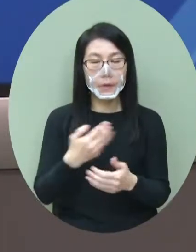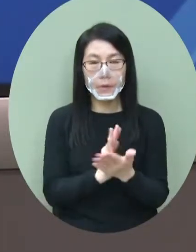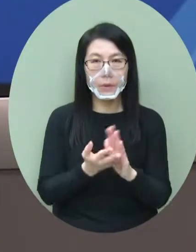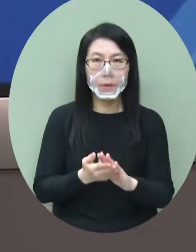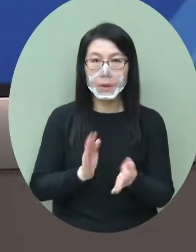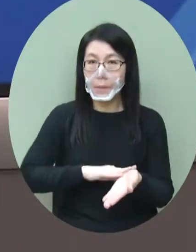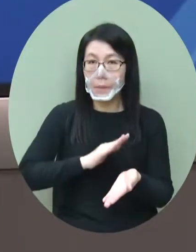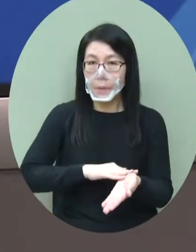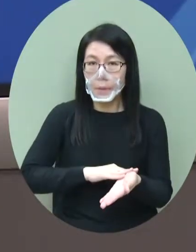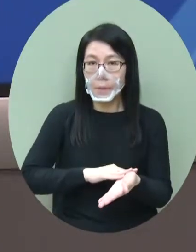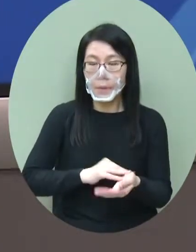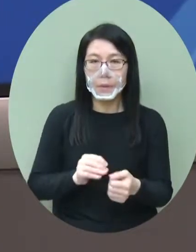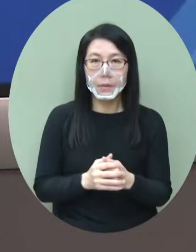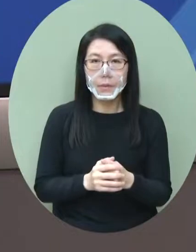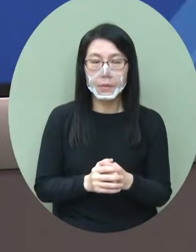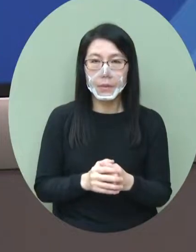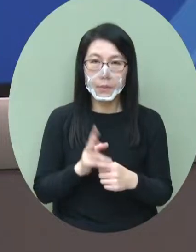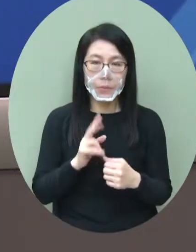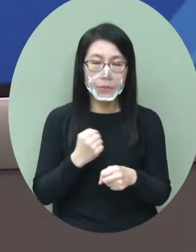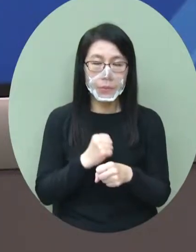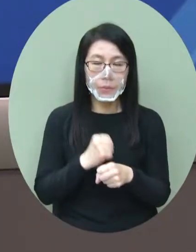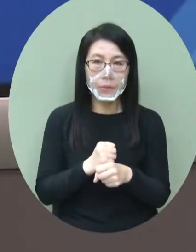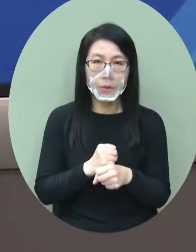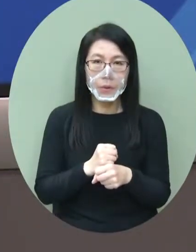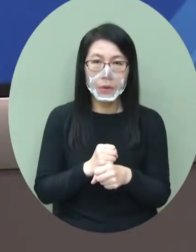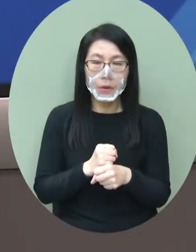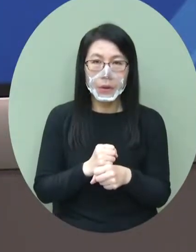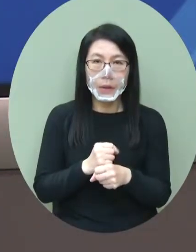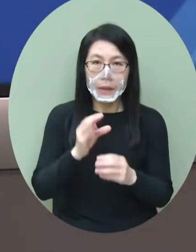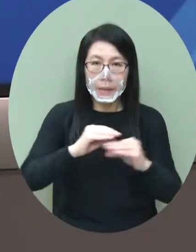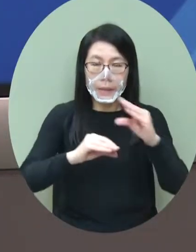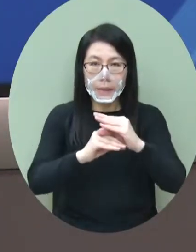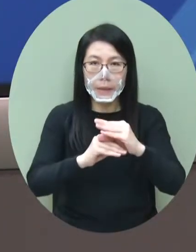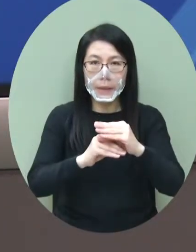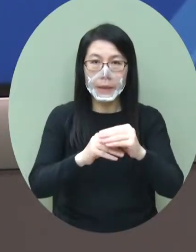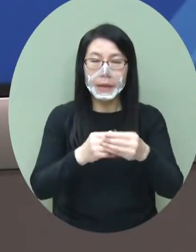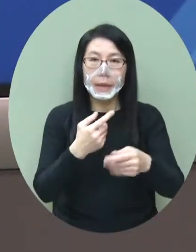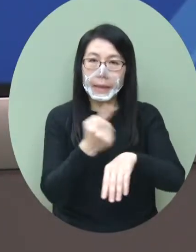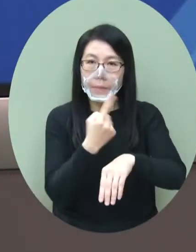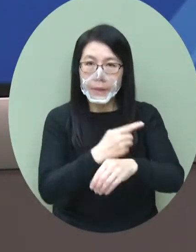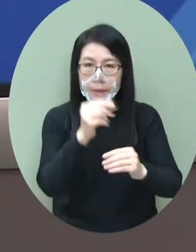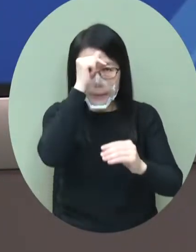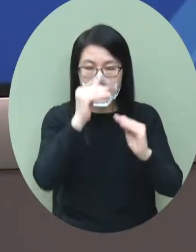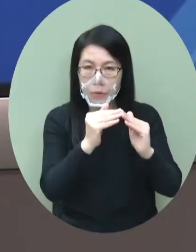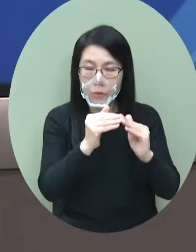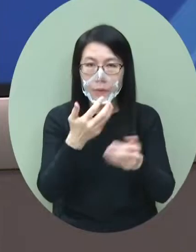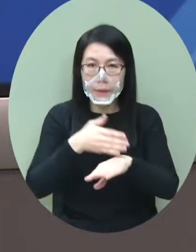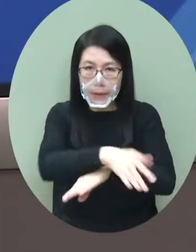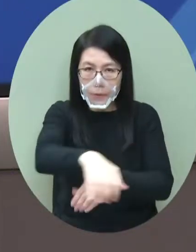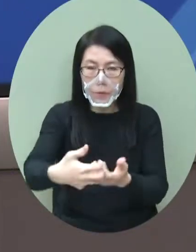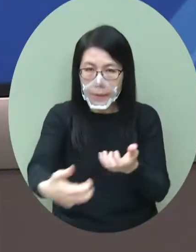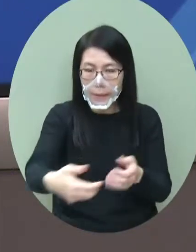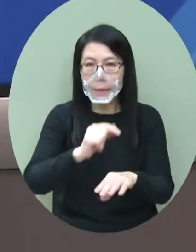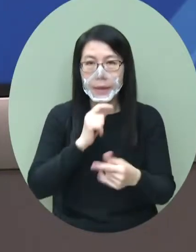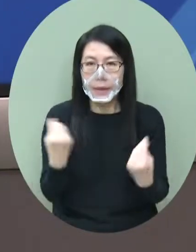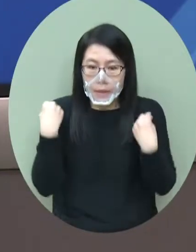还有有一些其他的医疗设施，比方说在我们的方舱医院或者在社区隔